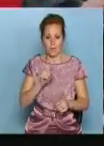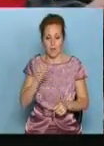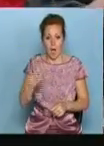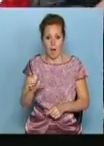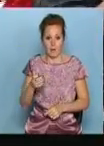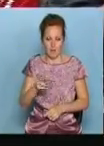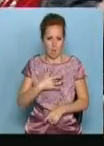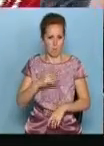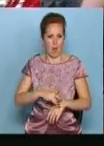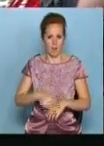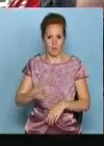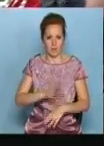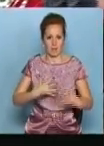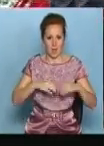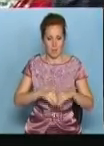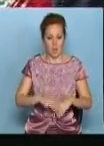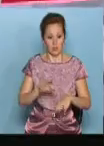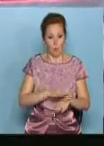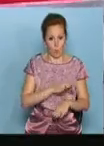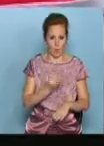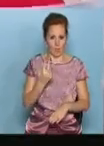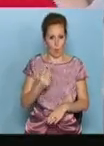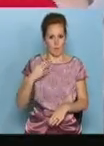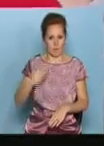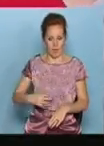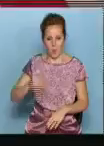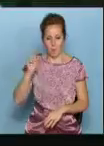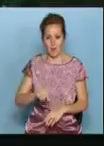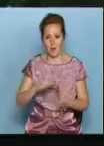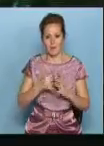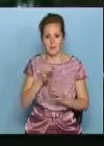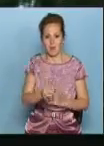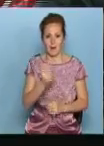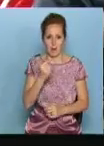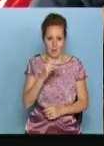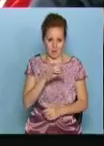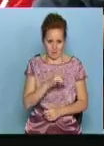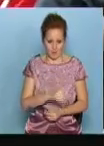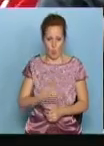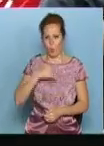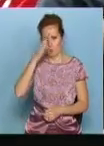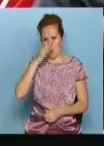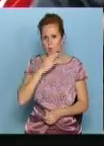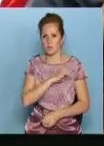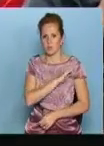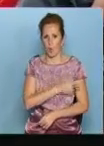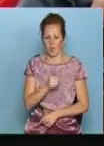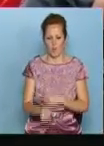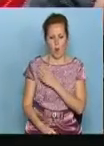большая семья, супруга и трое его сыновей. Они приехали из игры. У нас папа сильный. У нас у него еще плечо